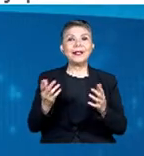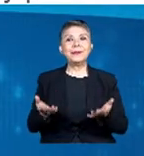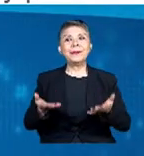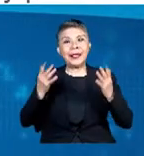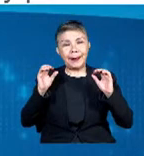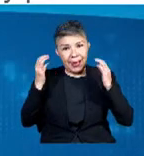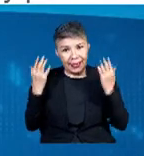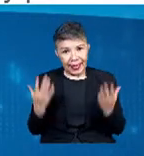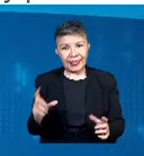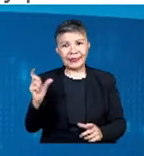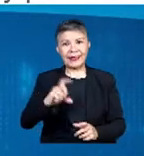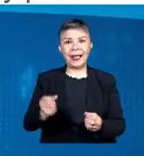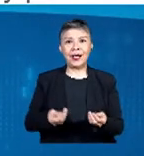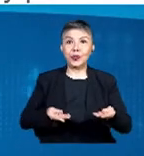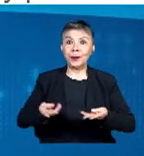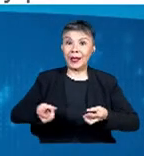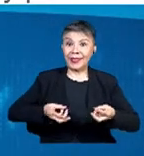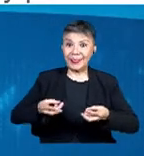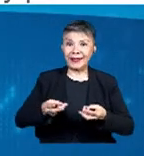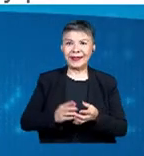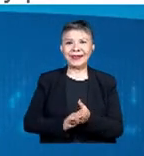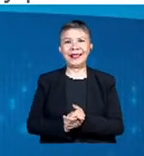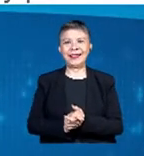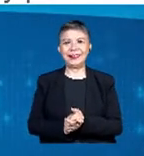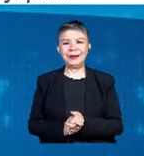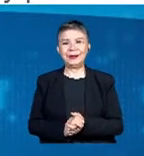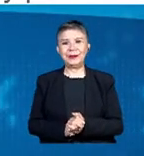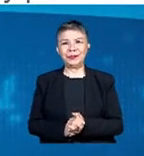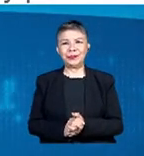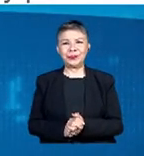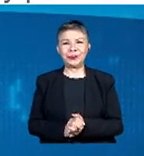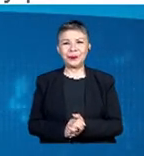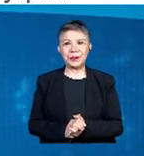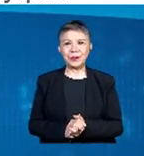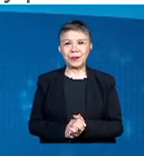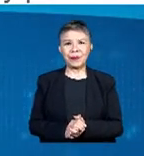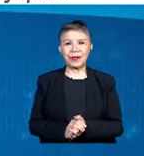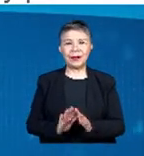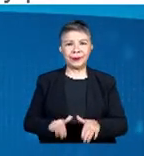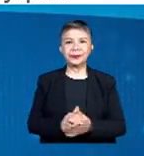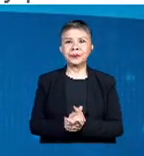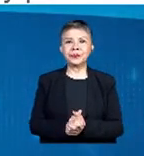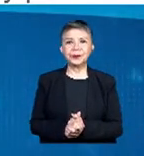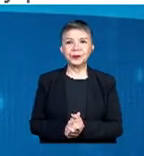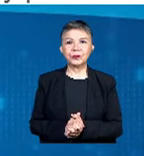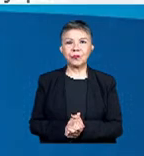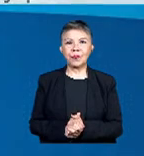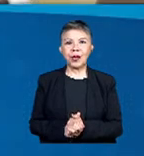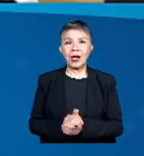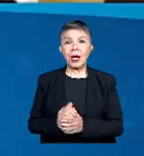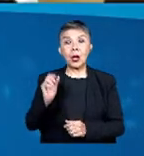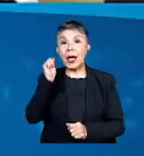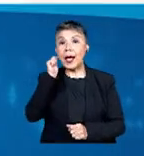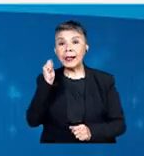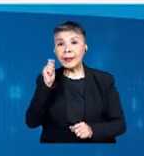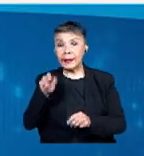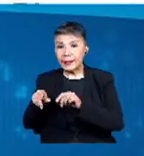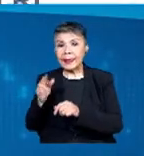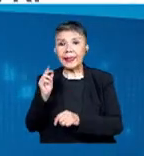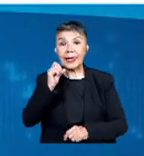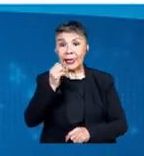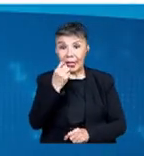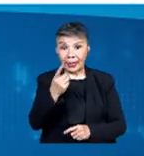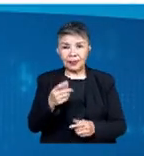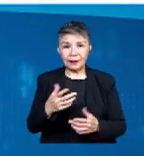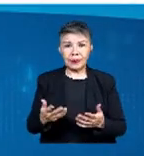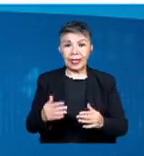implementasi seperti yang tadi disampaikan oleh Mbak Angki ya sebagai staf khusus kepresidenan. Lalu kalau Mbak Angki melihat sendiri nih, tema kita